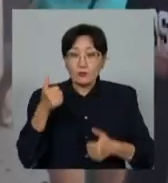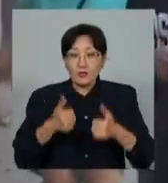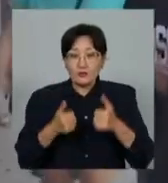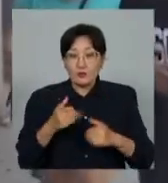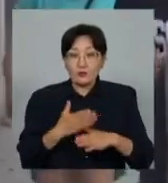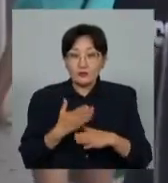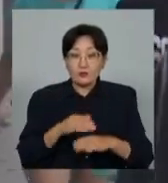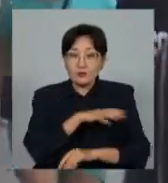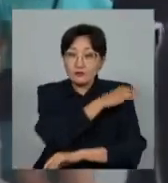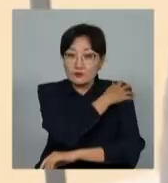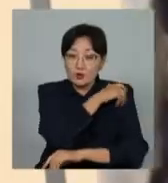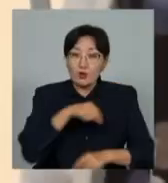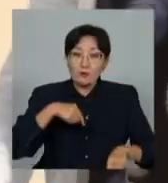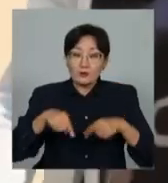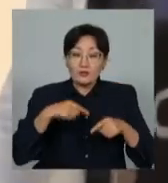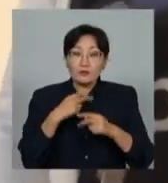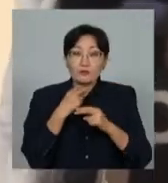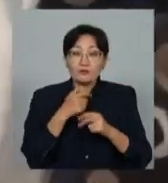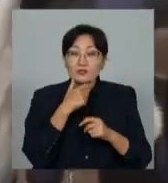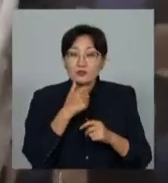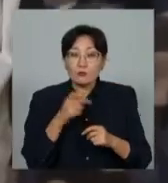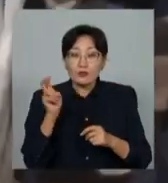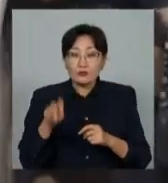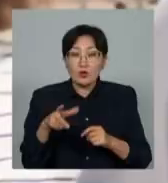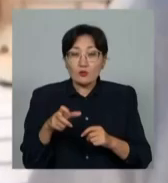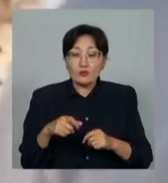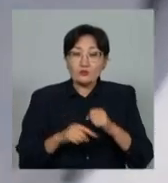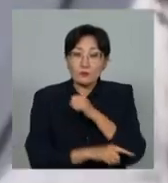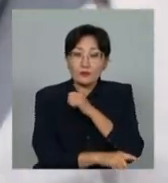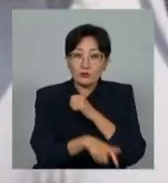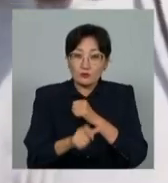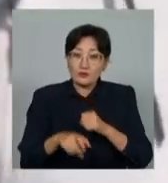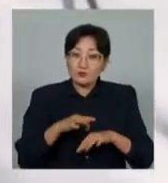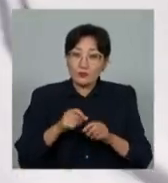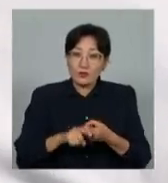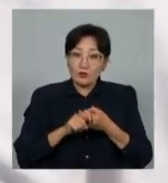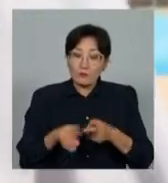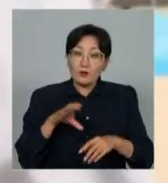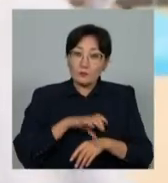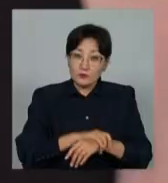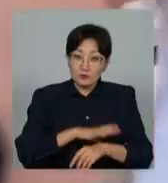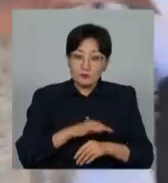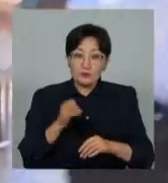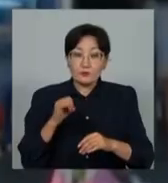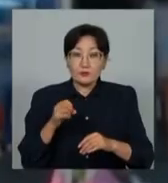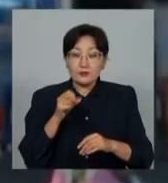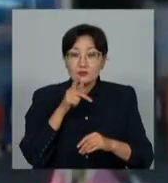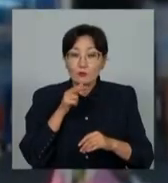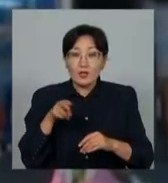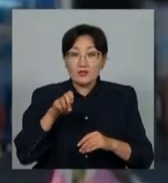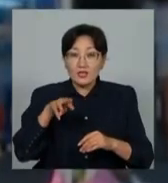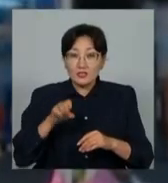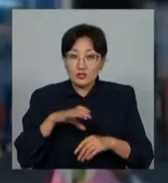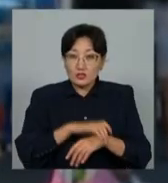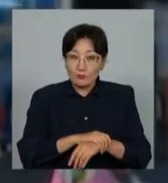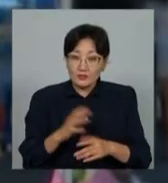зор. Санкт-Петербургке футбол ойынын тамашалауға барған 300 финляндиялықтан COVID-19 шыққан. Оңтүстік Кореядан дельта штамы